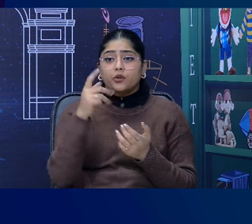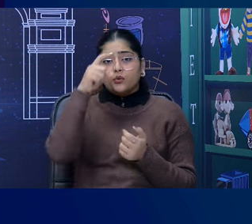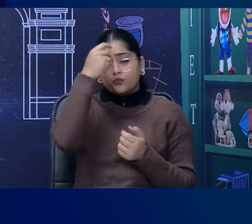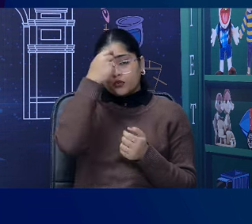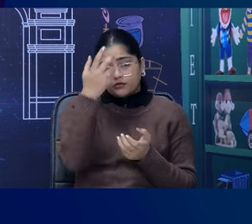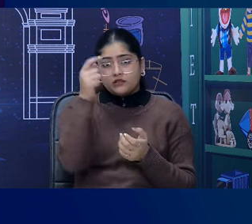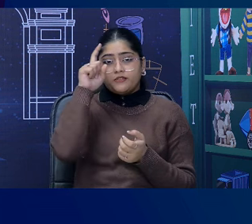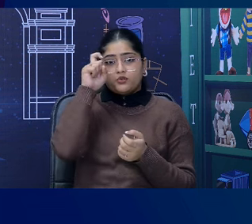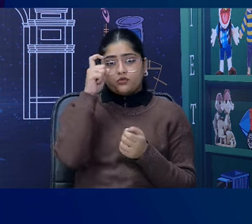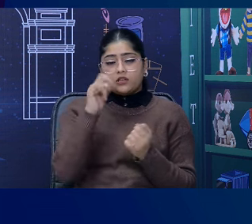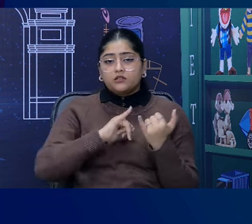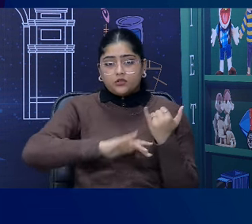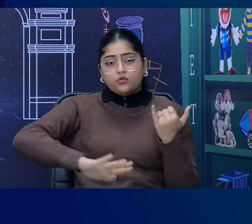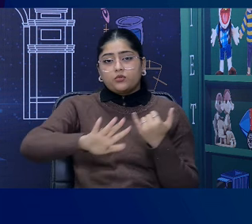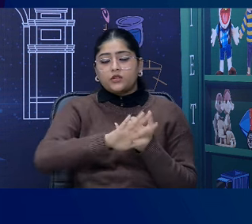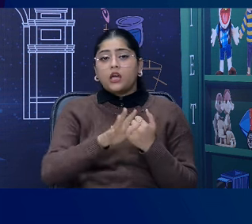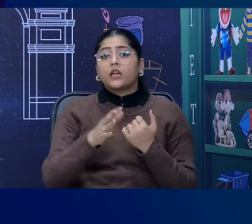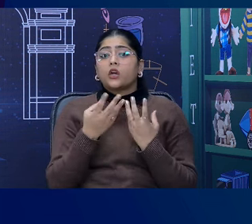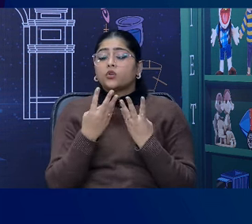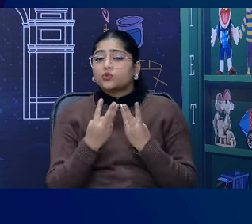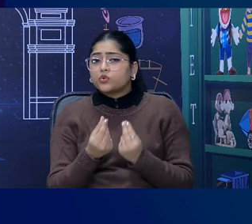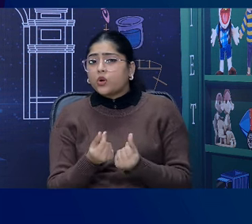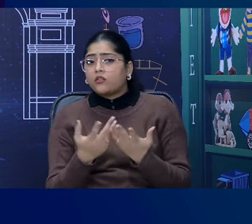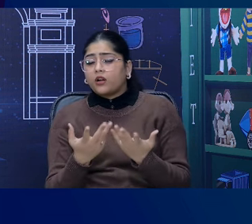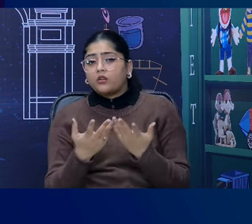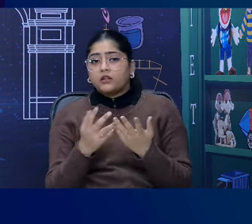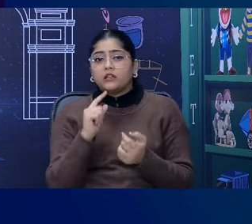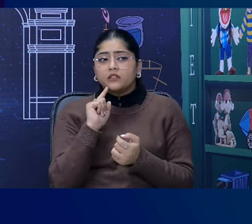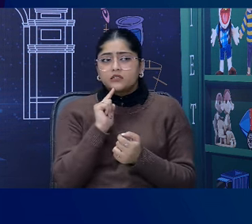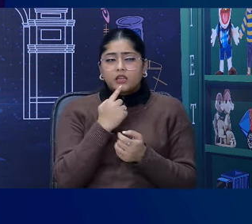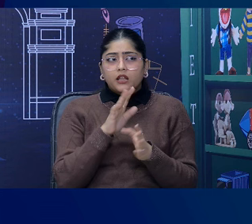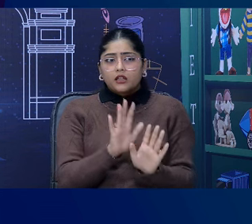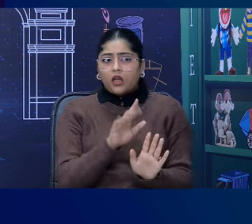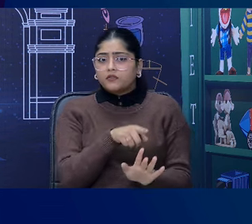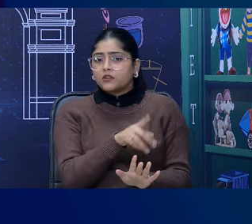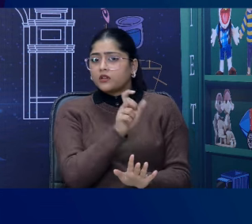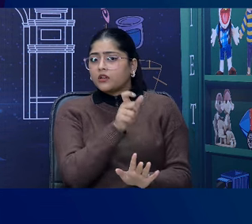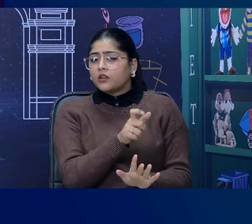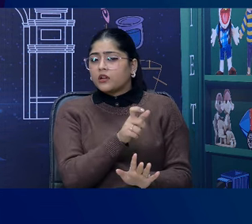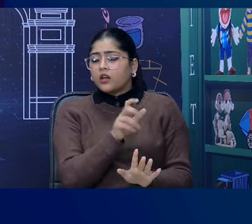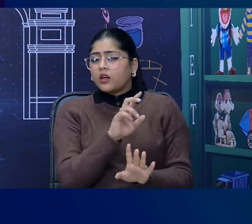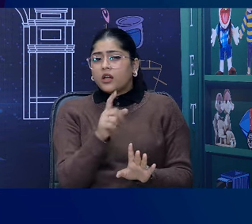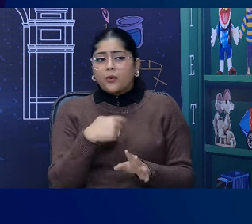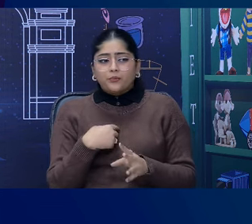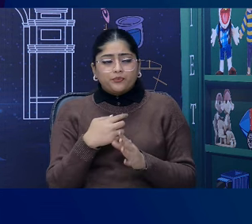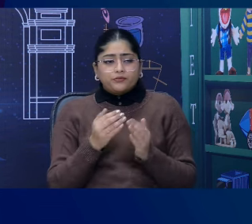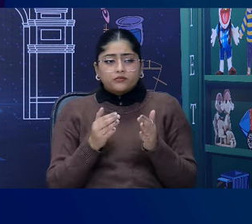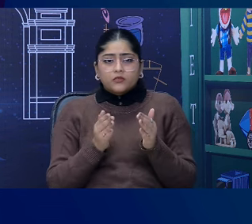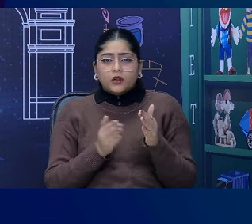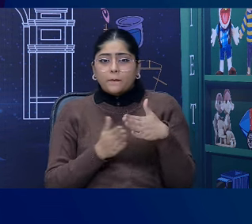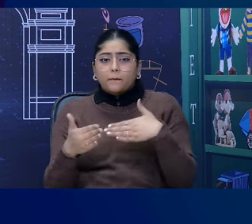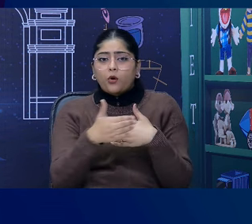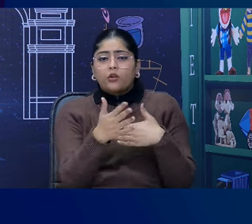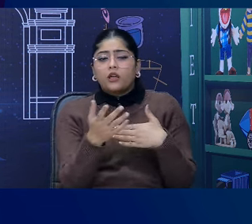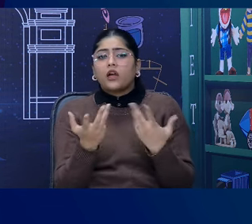स्ट्रेसफुल सिचुएशन है उसको कैसे मिनिमाइज करें उसका जो सीरियसनेस है उससे हम कैसे बचे या फिर हम उसको कैसे